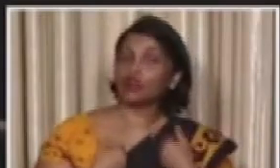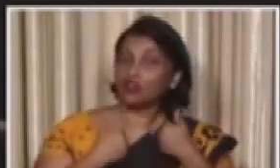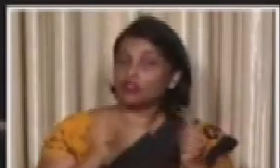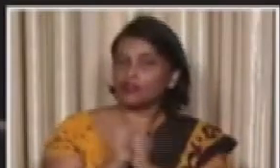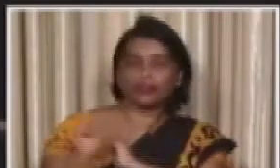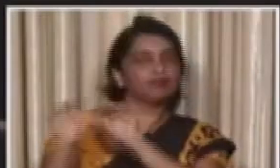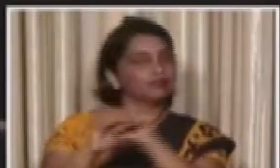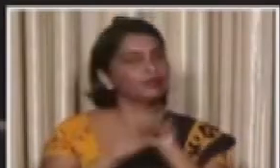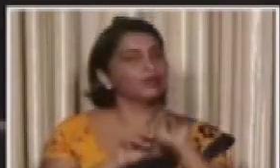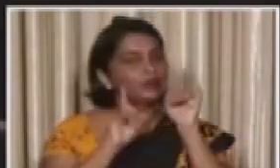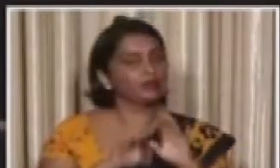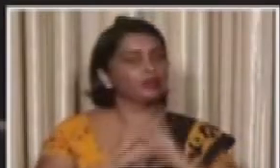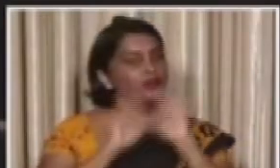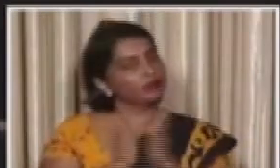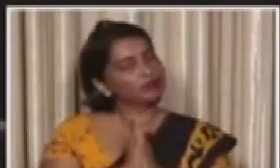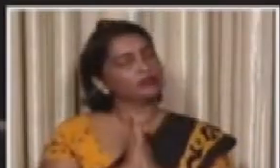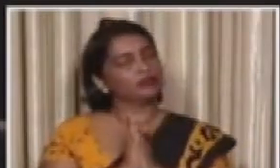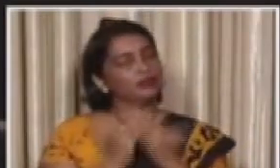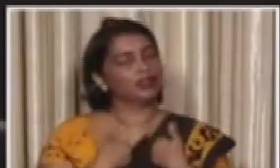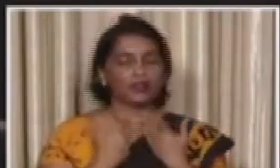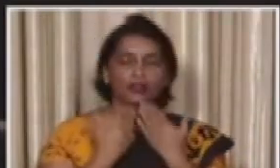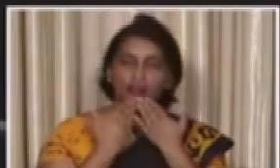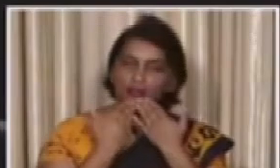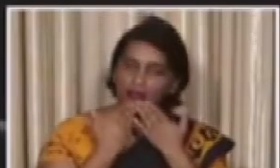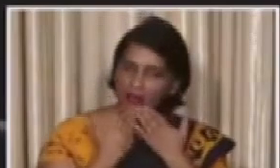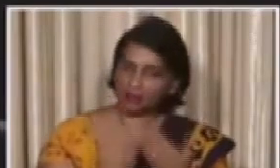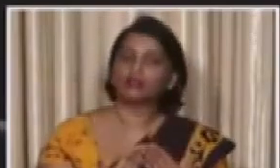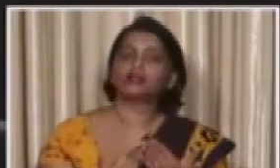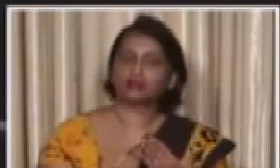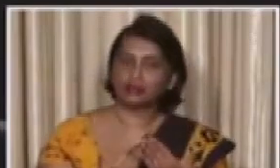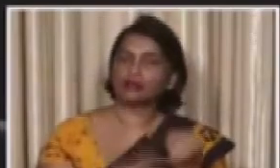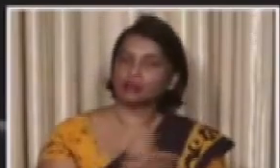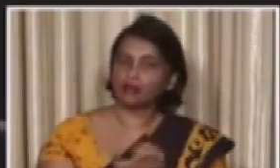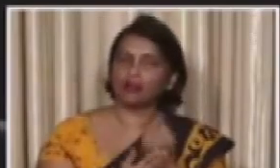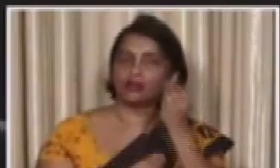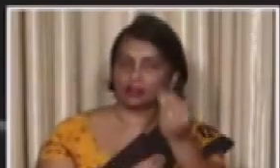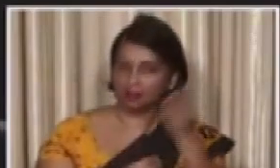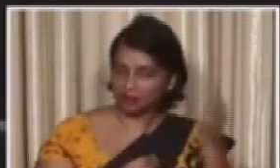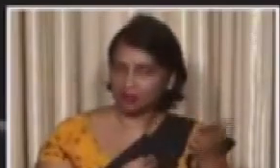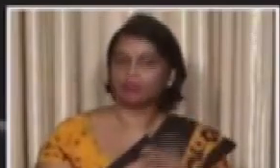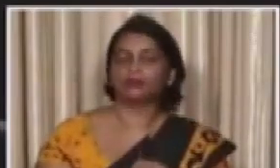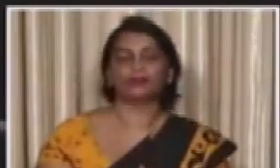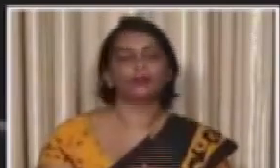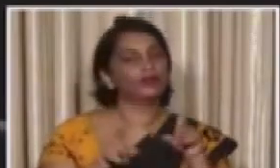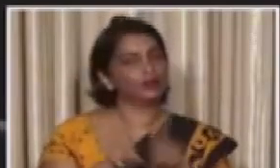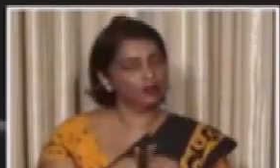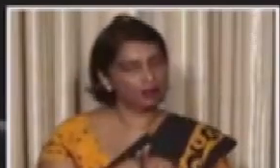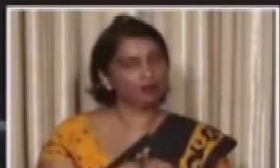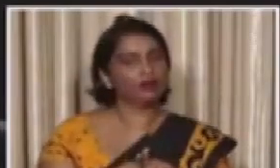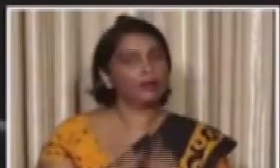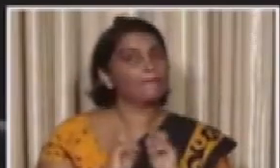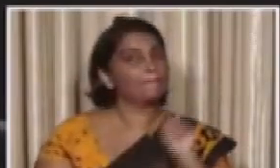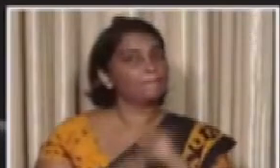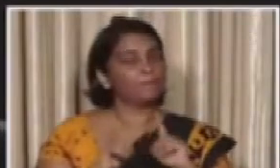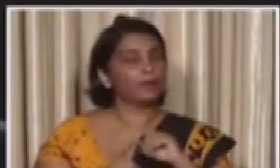වැඩවලට යෙදෙව්වා. ඒ සම්බන්ධයෙන් මගේ කෘතවේදීත්වය මං ඒ සියලු දෙනාටමත් ඔබතුමාටමත් පර කරනවා. ඒ වගේම